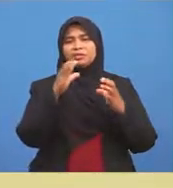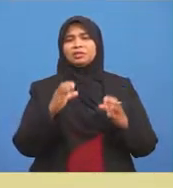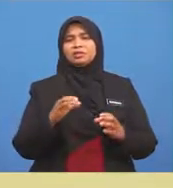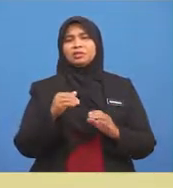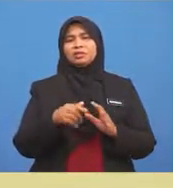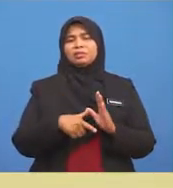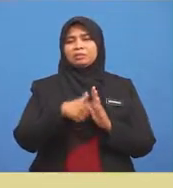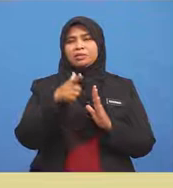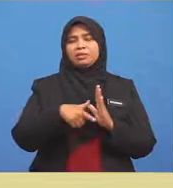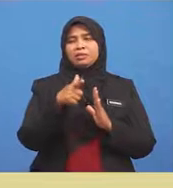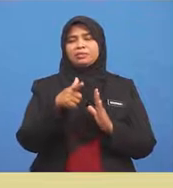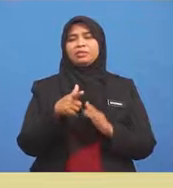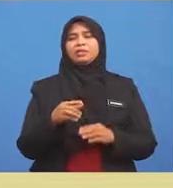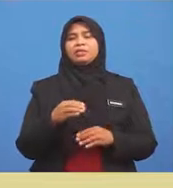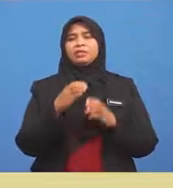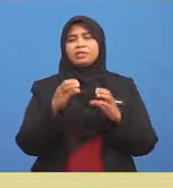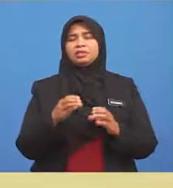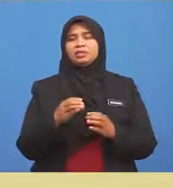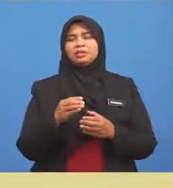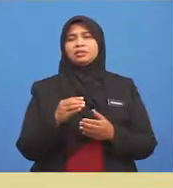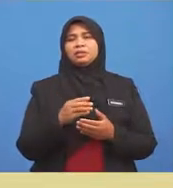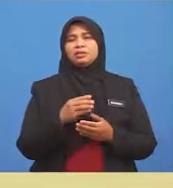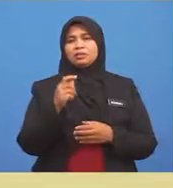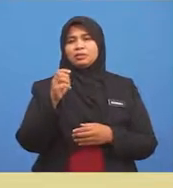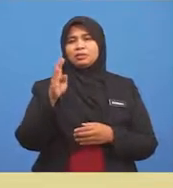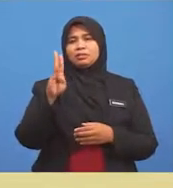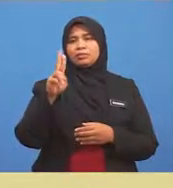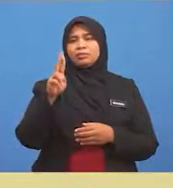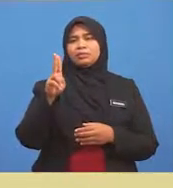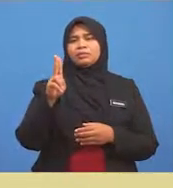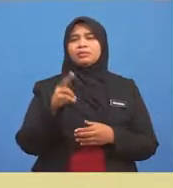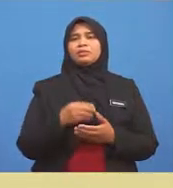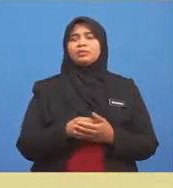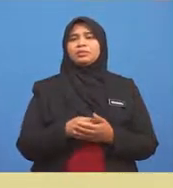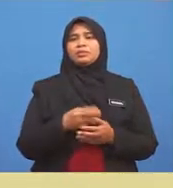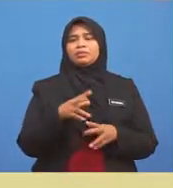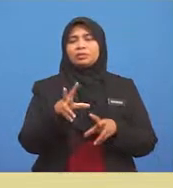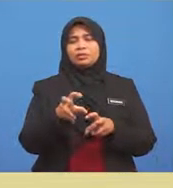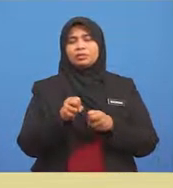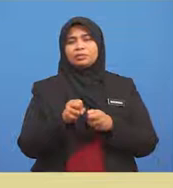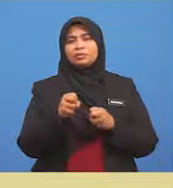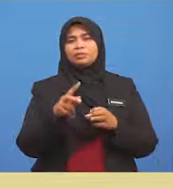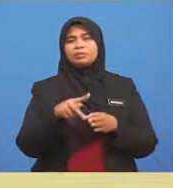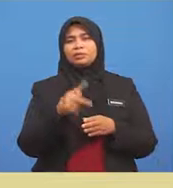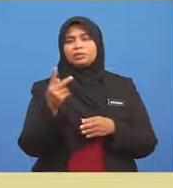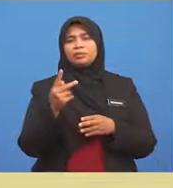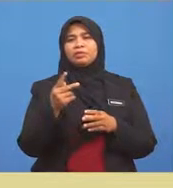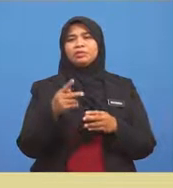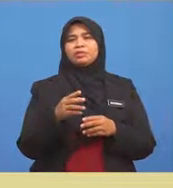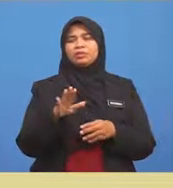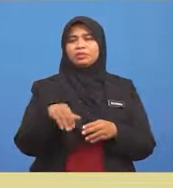melampaui batas dan secara terburu-buru, seperti merebut peluang sebelum